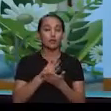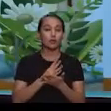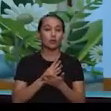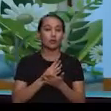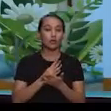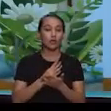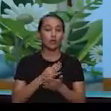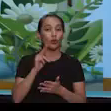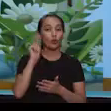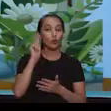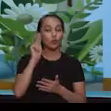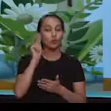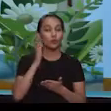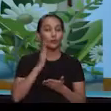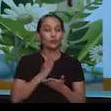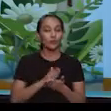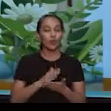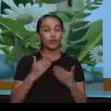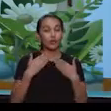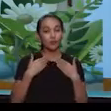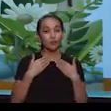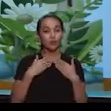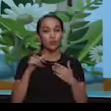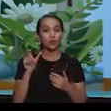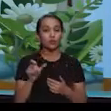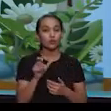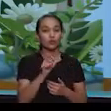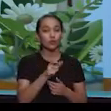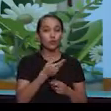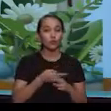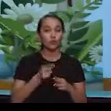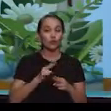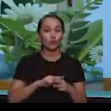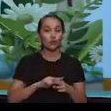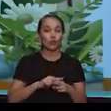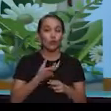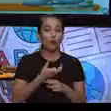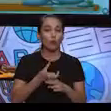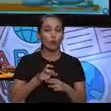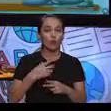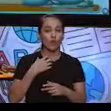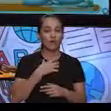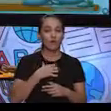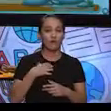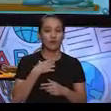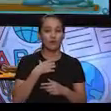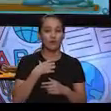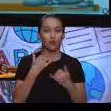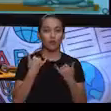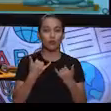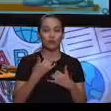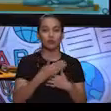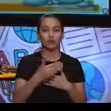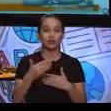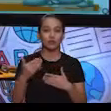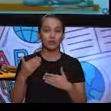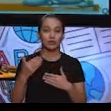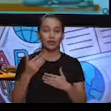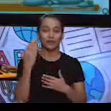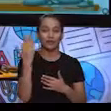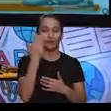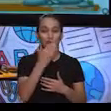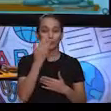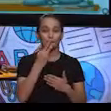olamiz. Demak, dam olish ham inson faoliyati uchun juda ham muhim. Hozir men sizlarga bir